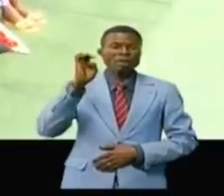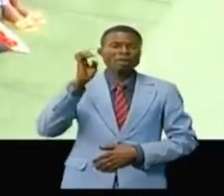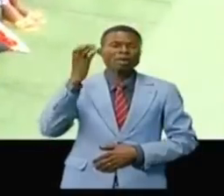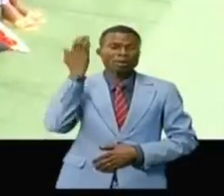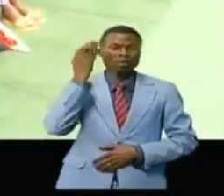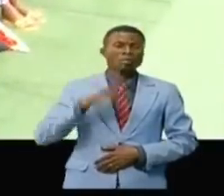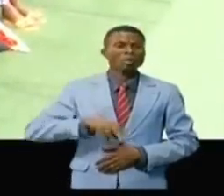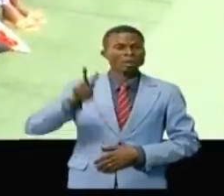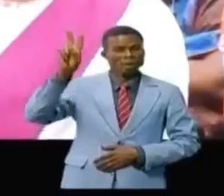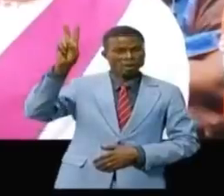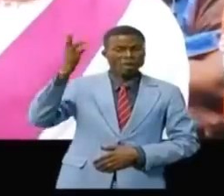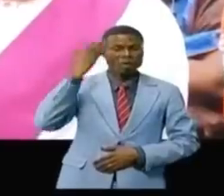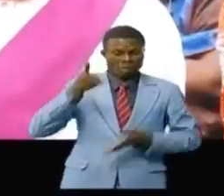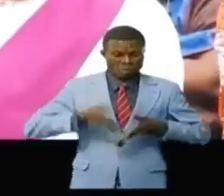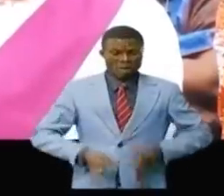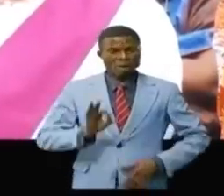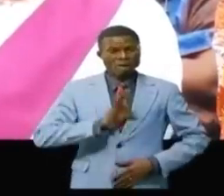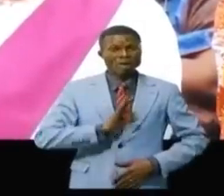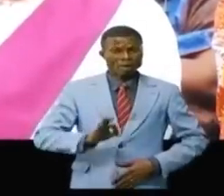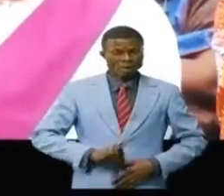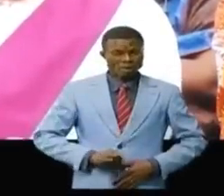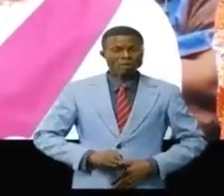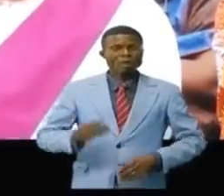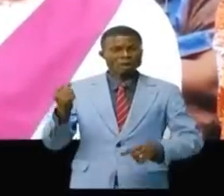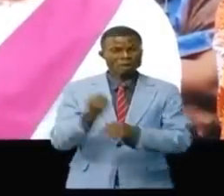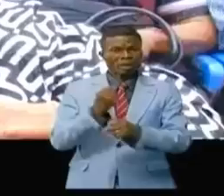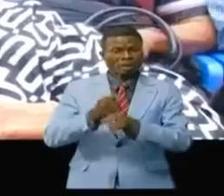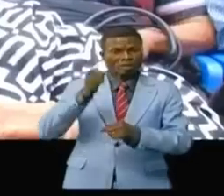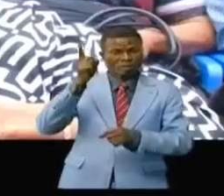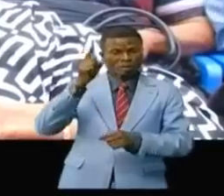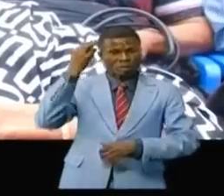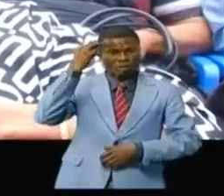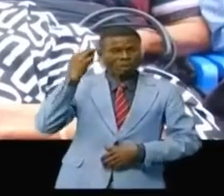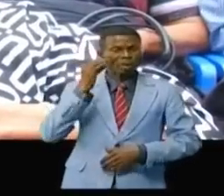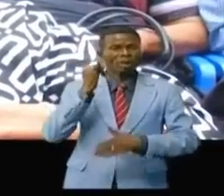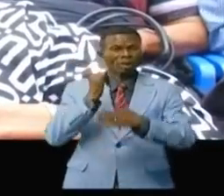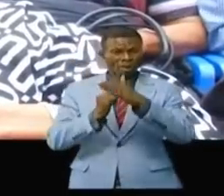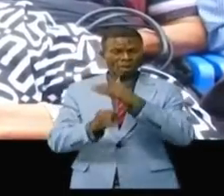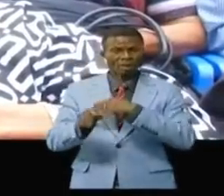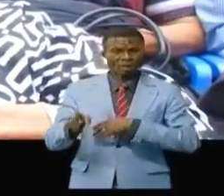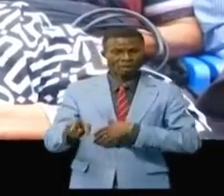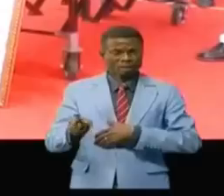père biologique du président Félix Tshisekedi, était ministre de l'Intérieur.